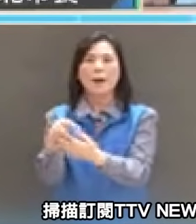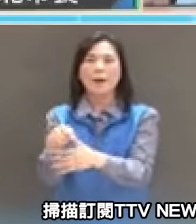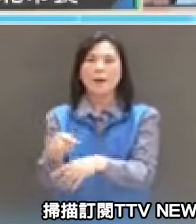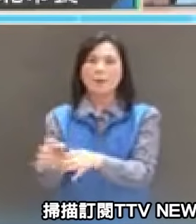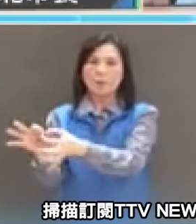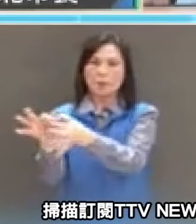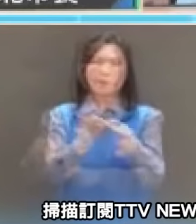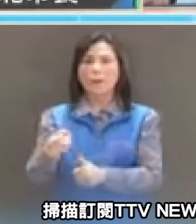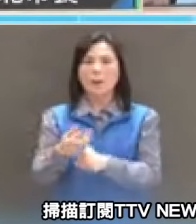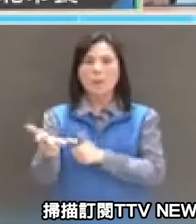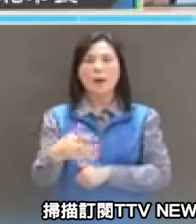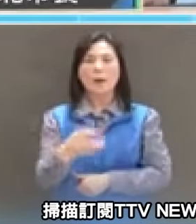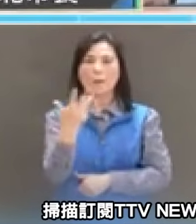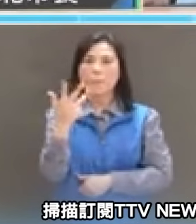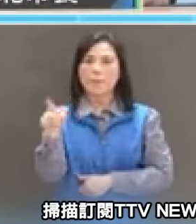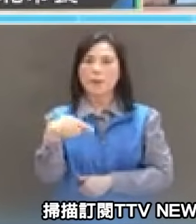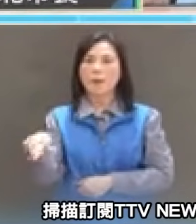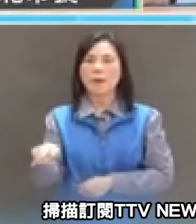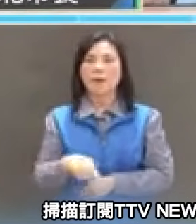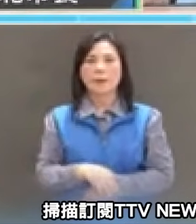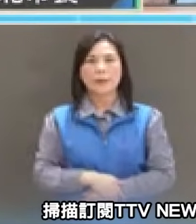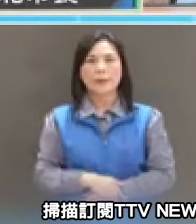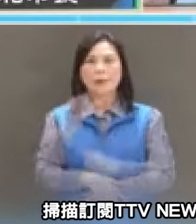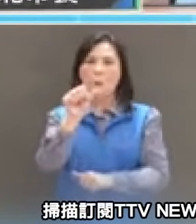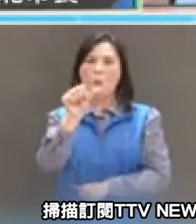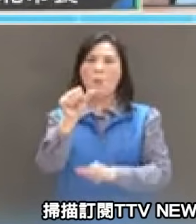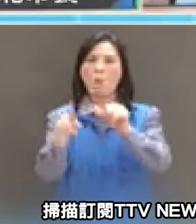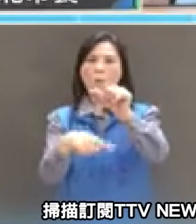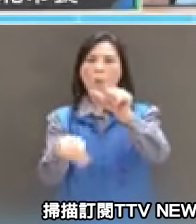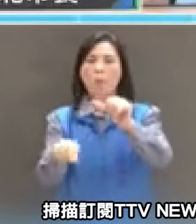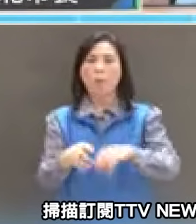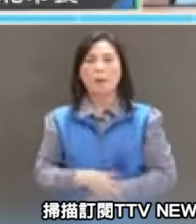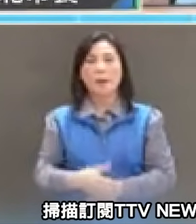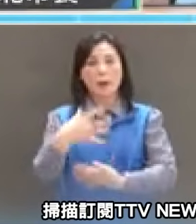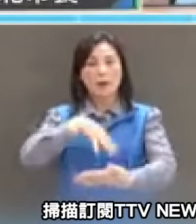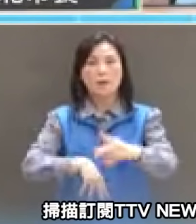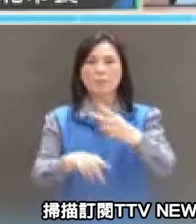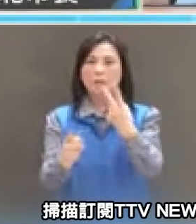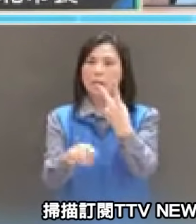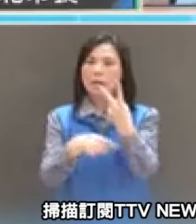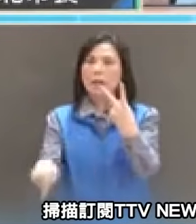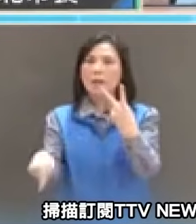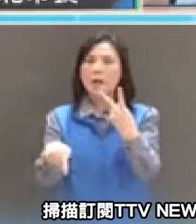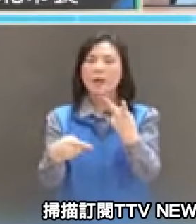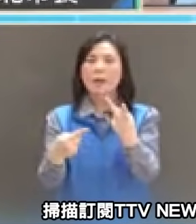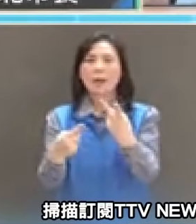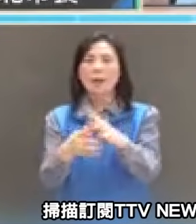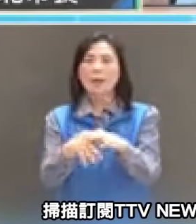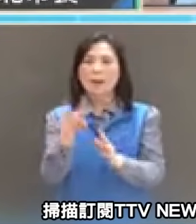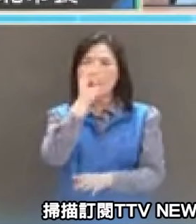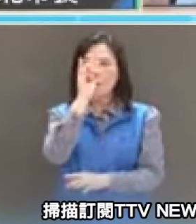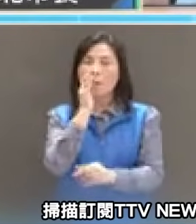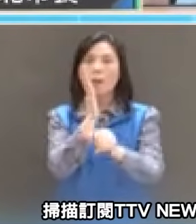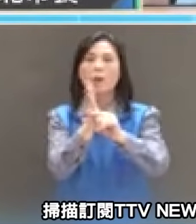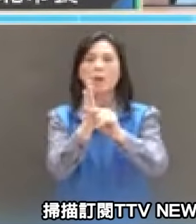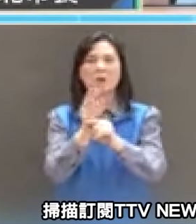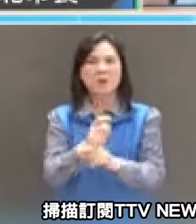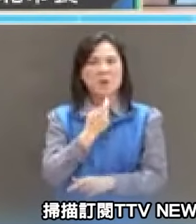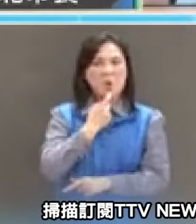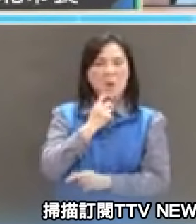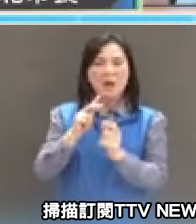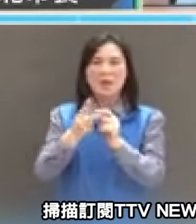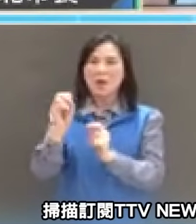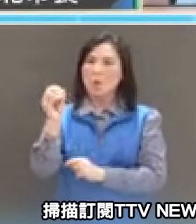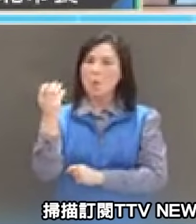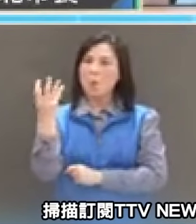延伸的个案，不明的感染源有5个，其中有2个还在查证当中，疑似跟万华地